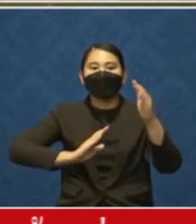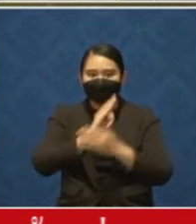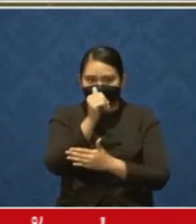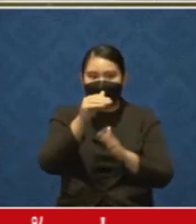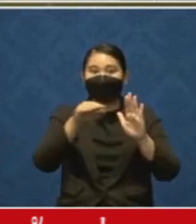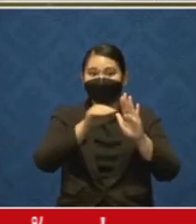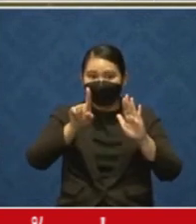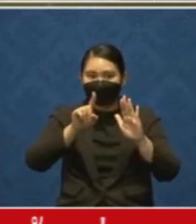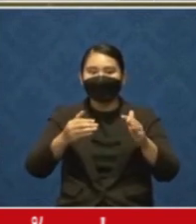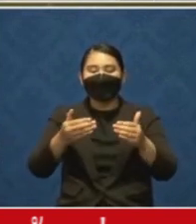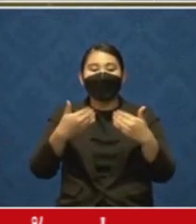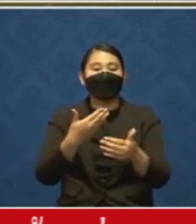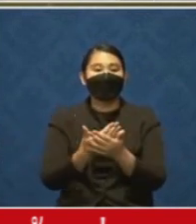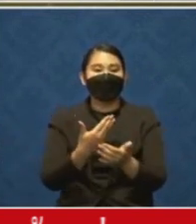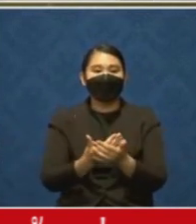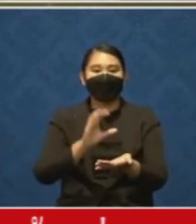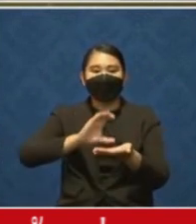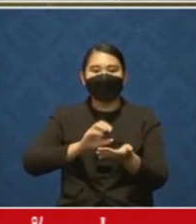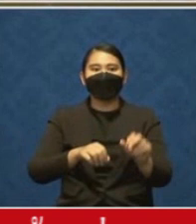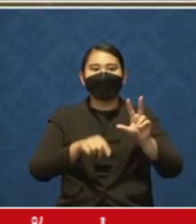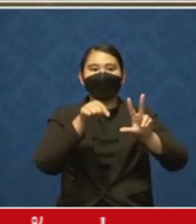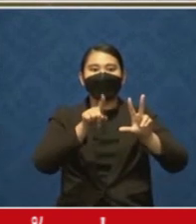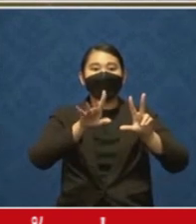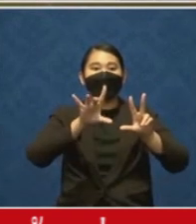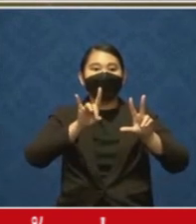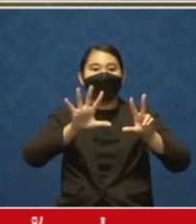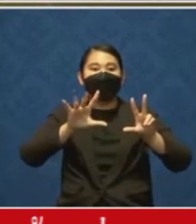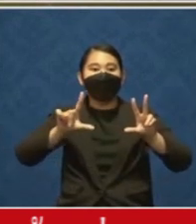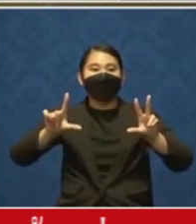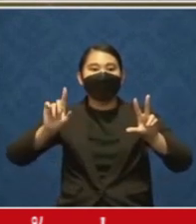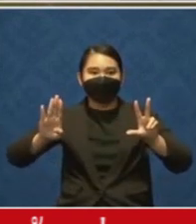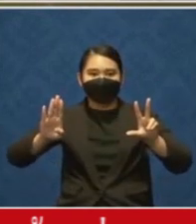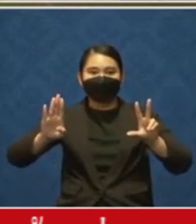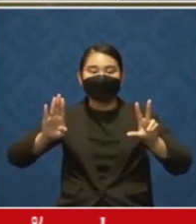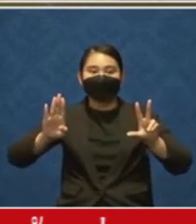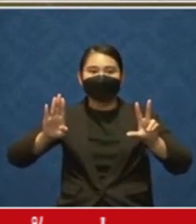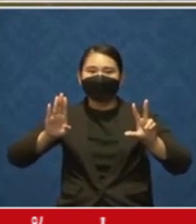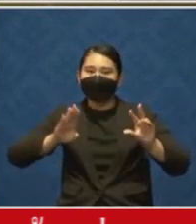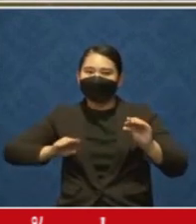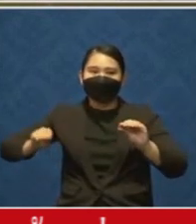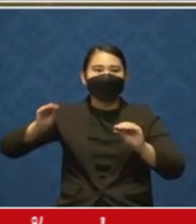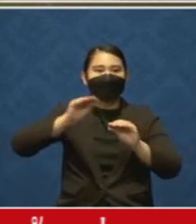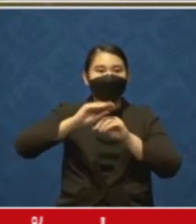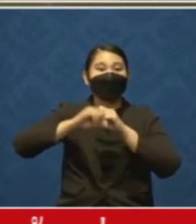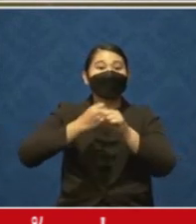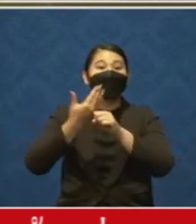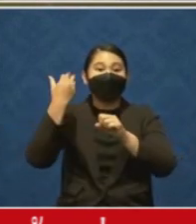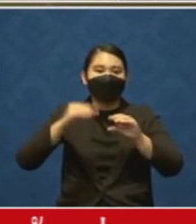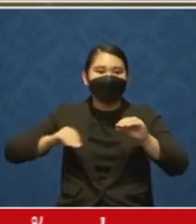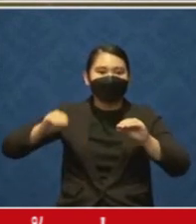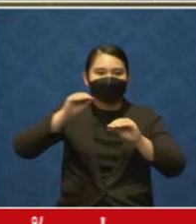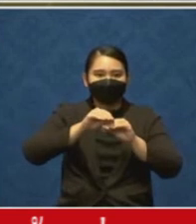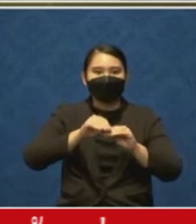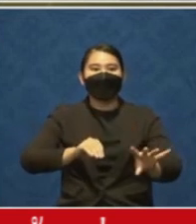นะครับงบประมาณทั้งสิ้น 3.185 ล้านล้านบาทครับเพิ่มขึ้นจากปีที่แล้วเนี่ย